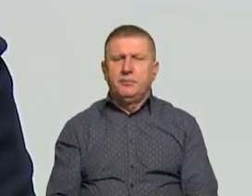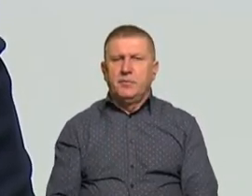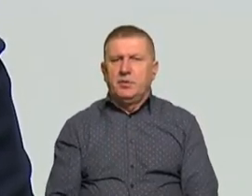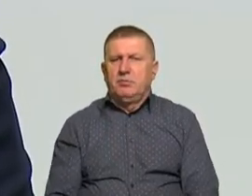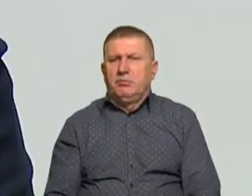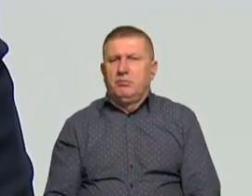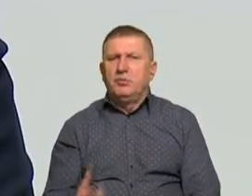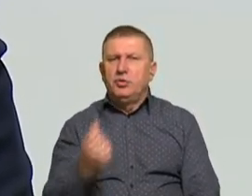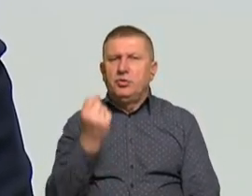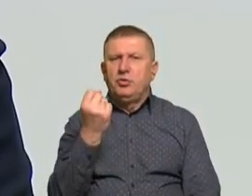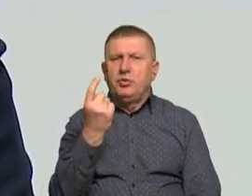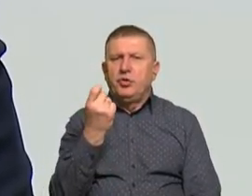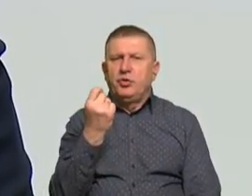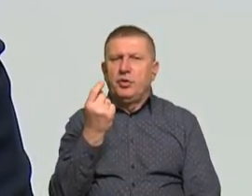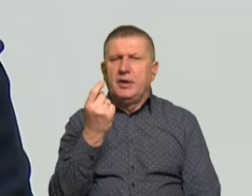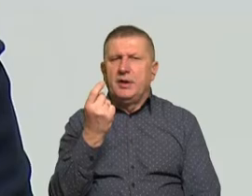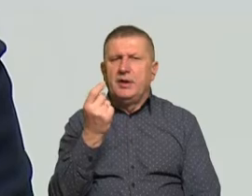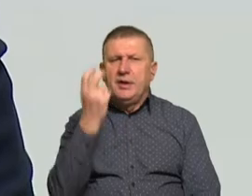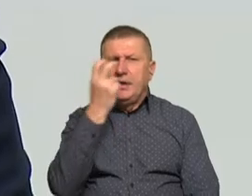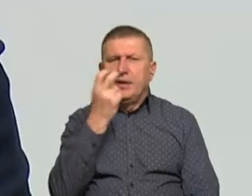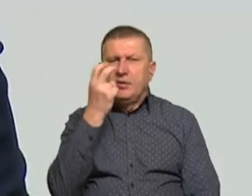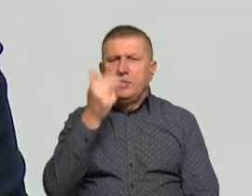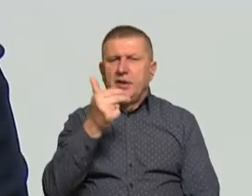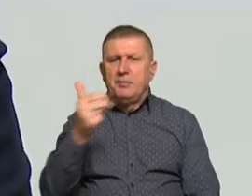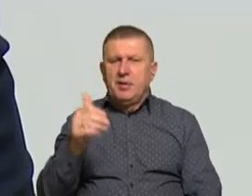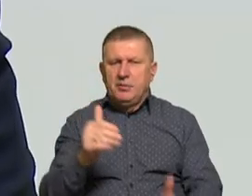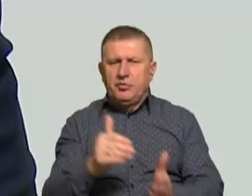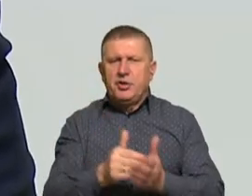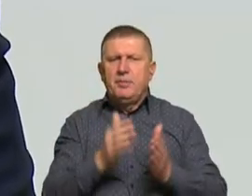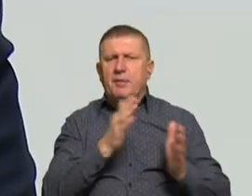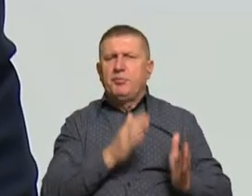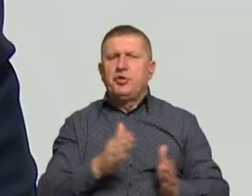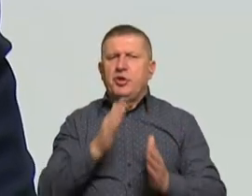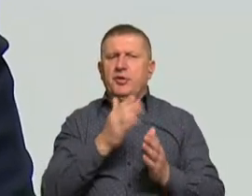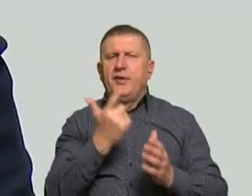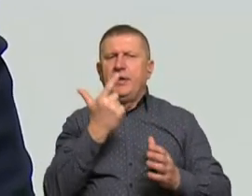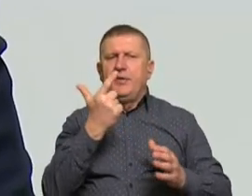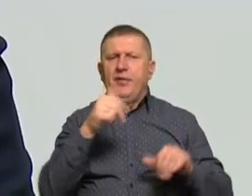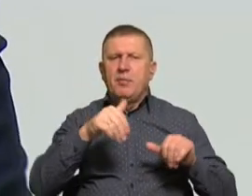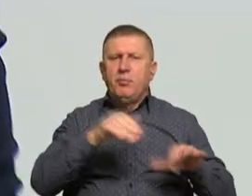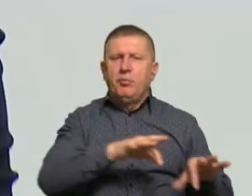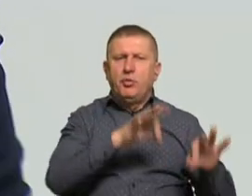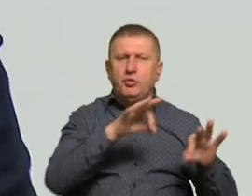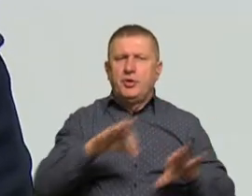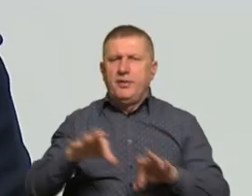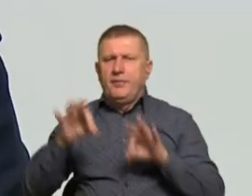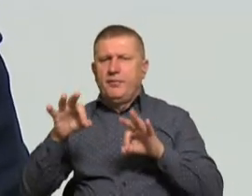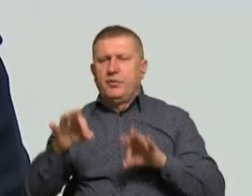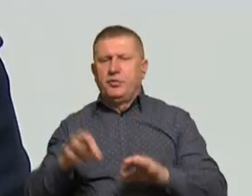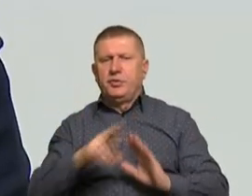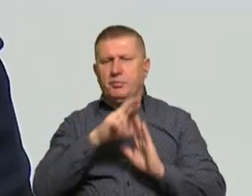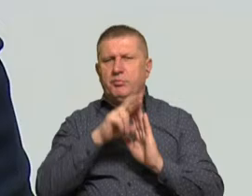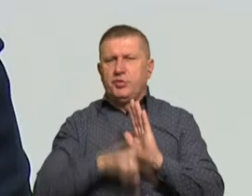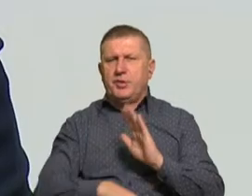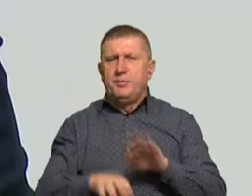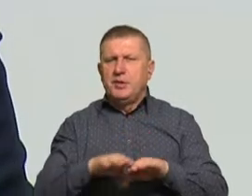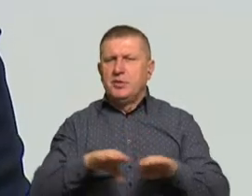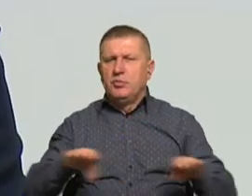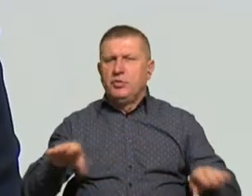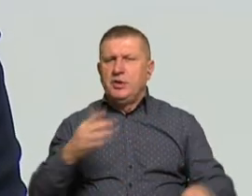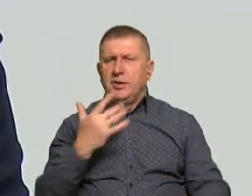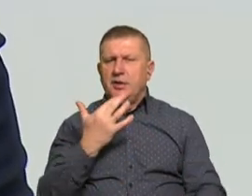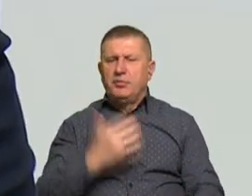trochę interesuje się tematem, wie, że trzeba nad nią pracować i przygotowywać, a wynika to chociażby z przepisów unijnych, o których właśnie tutaj była mowa